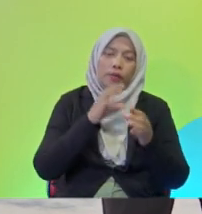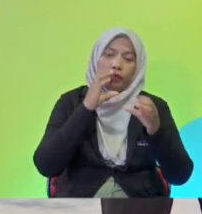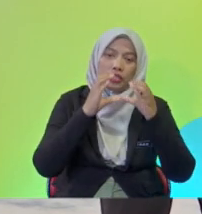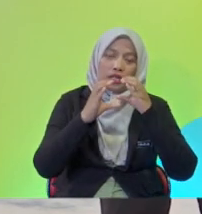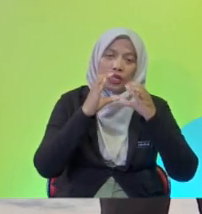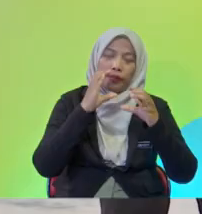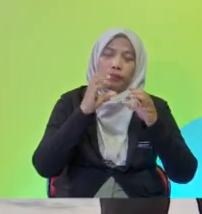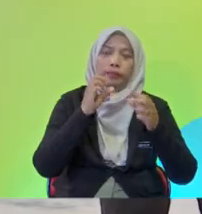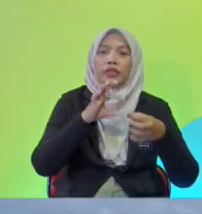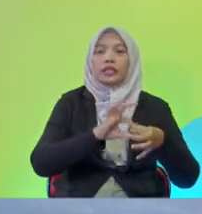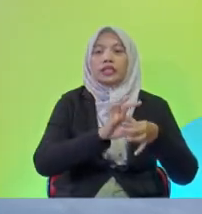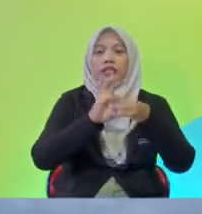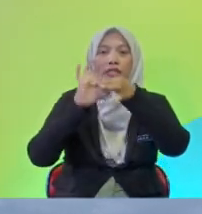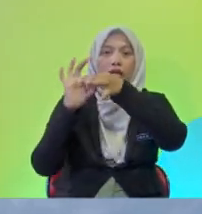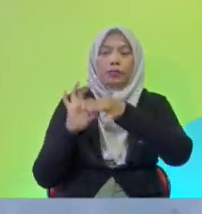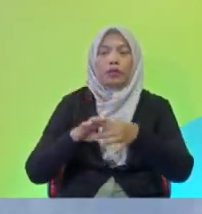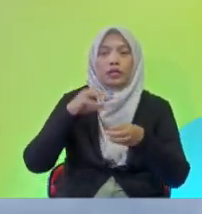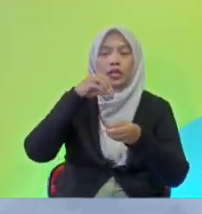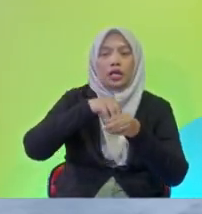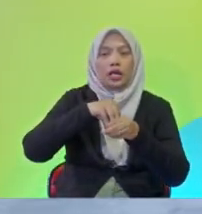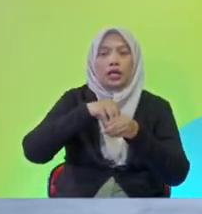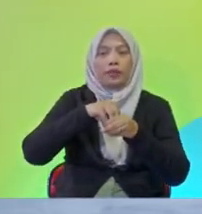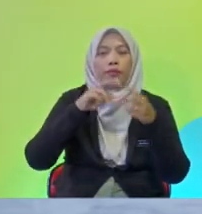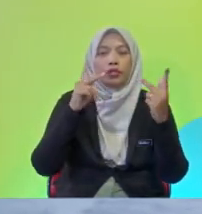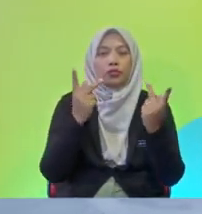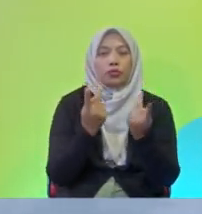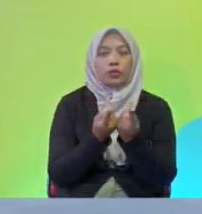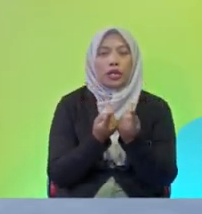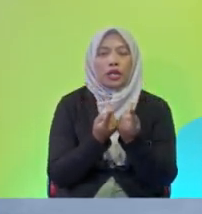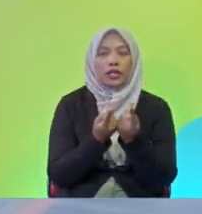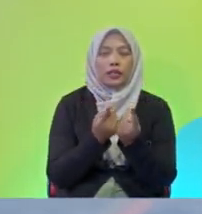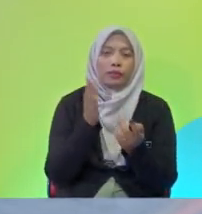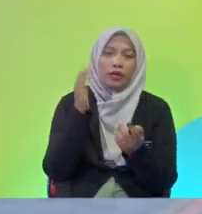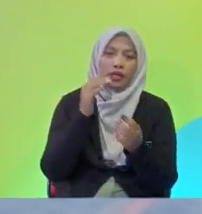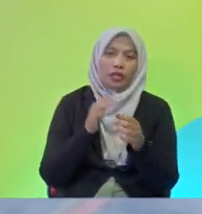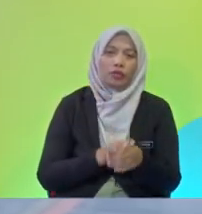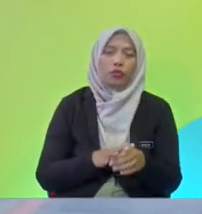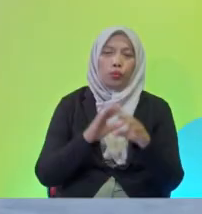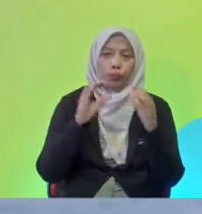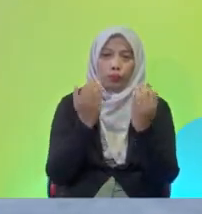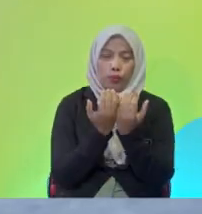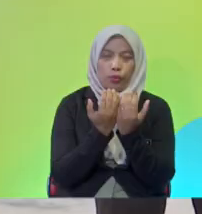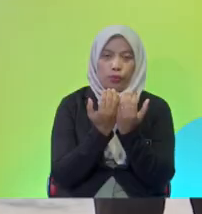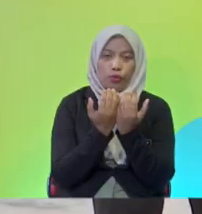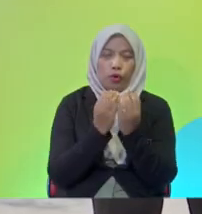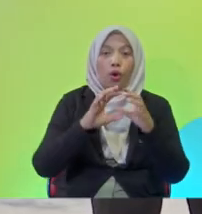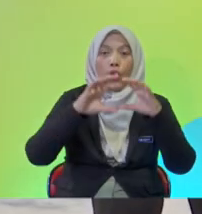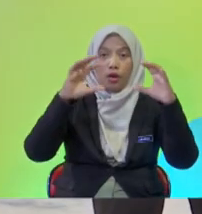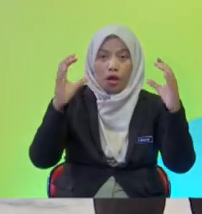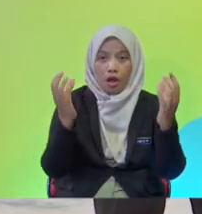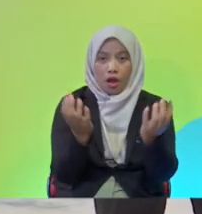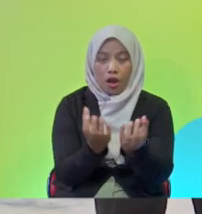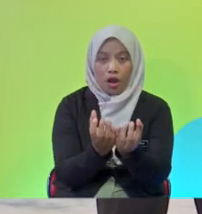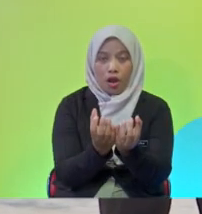komunikasi, kerjasama dalam pasukan. Mereka, saya percaya mereka telah berpakat, okey, mengumpul bola dan baling serentak ke